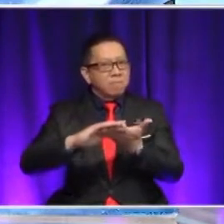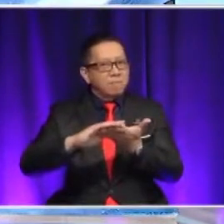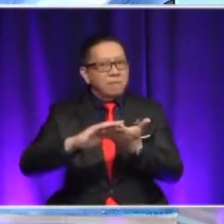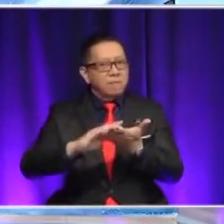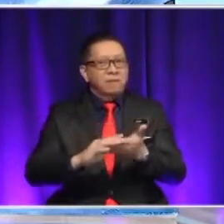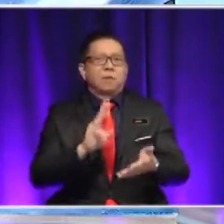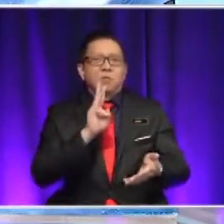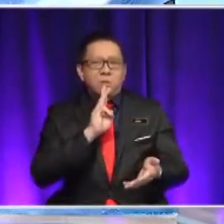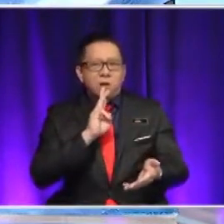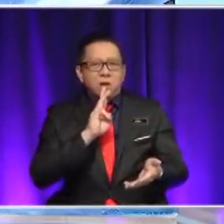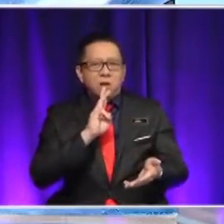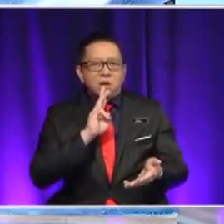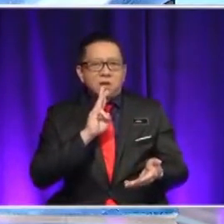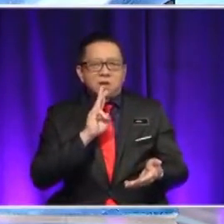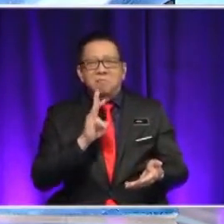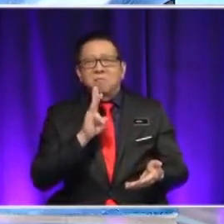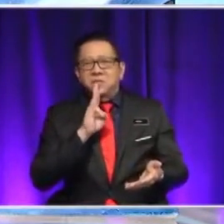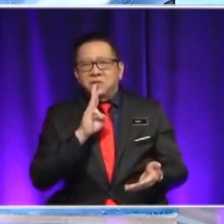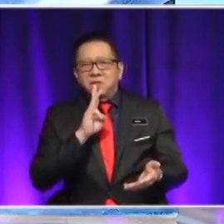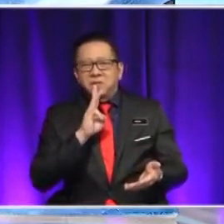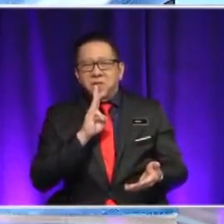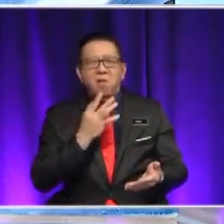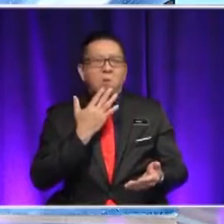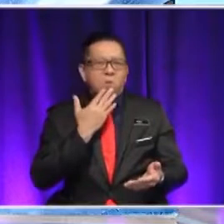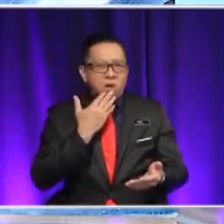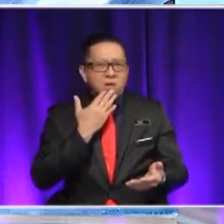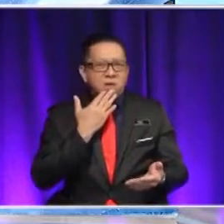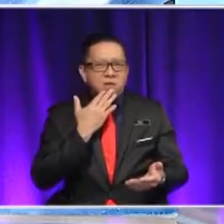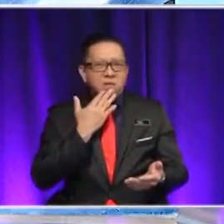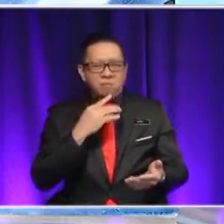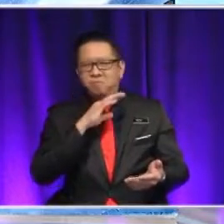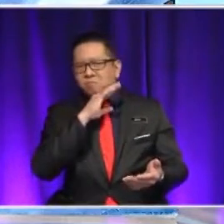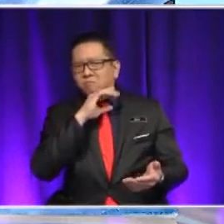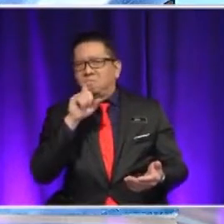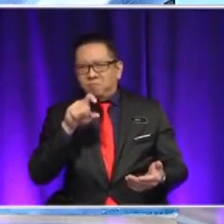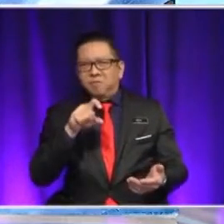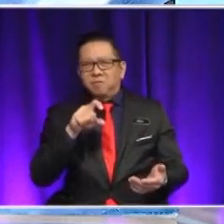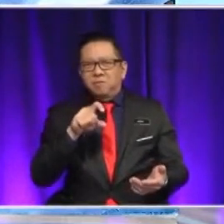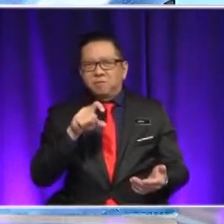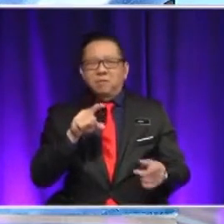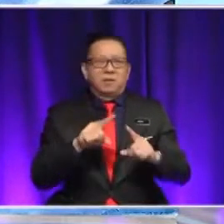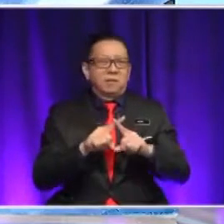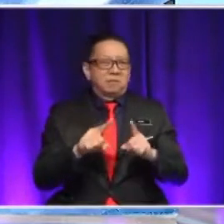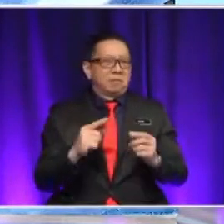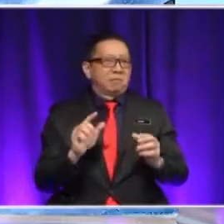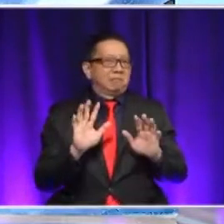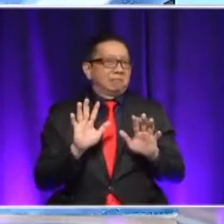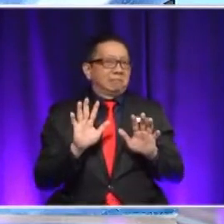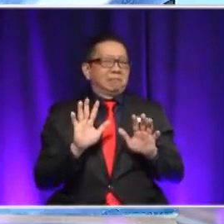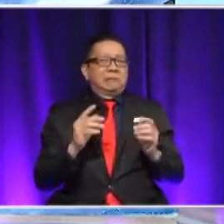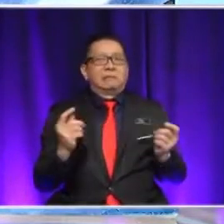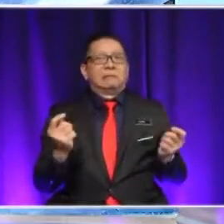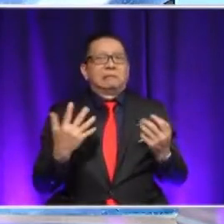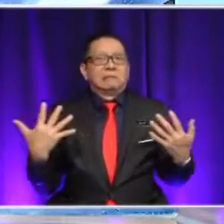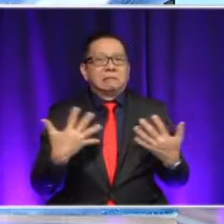menggunakan air tujuannya yang cair mesti akan kutu tapi dengan kita takut kotor tuh bakal kita takut kultum macam